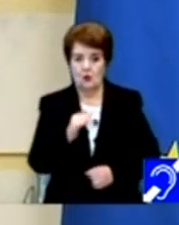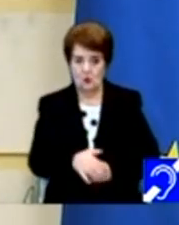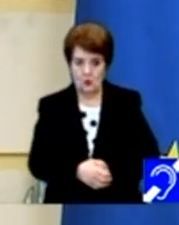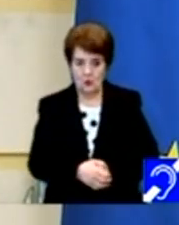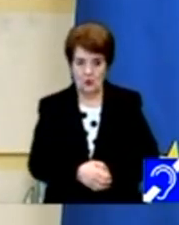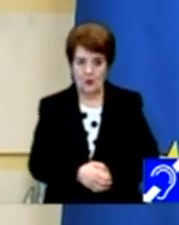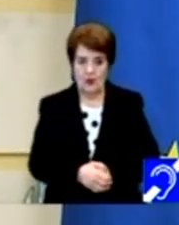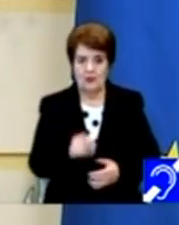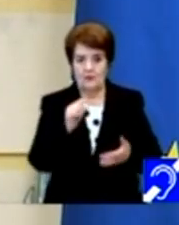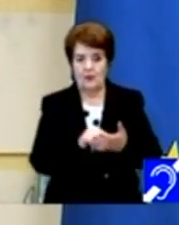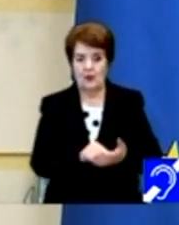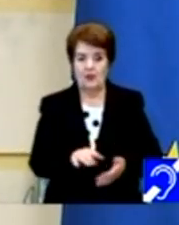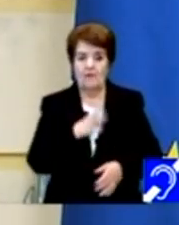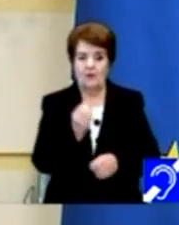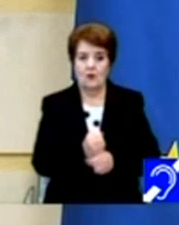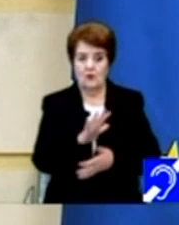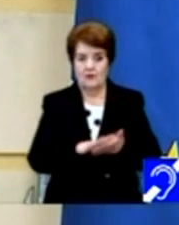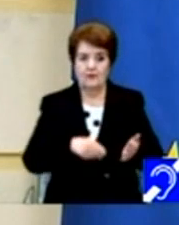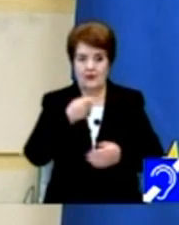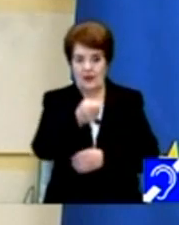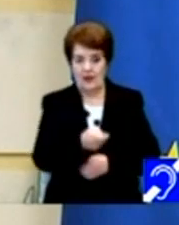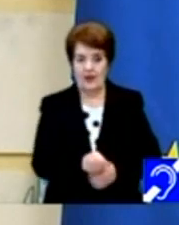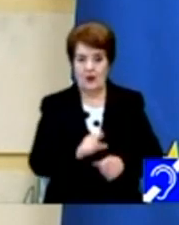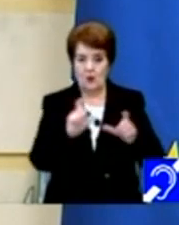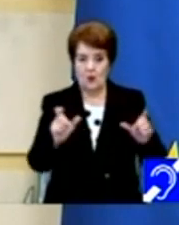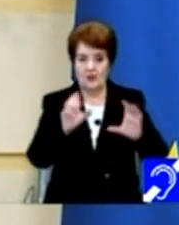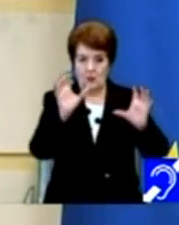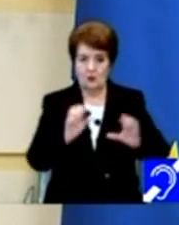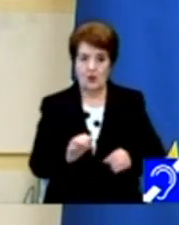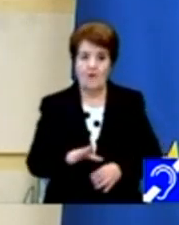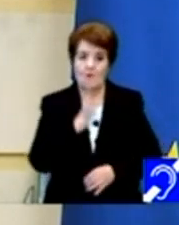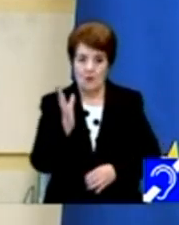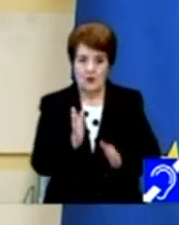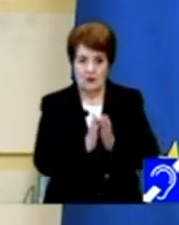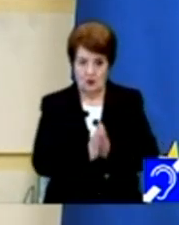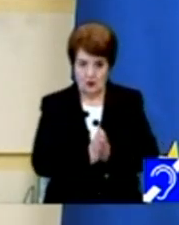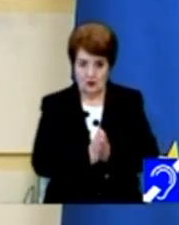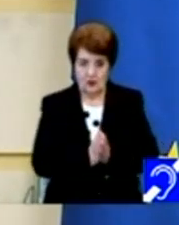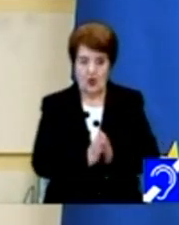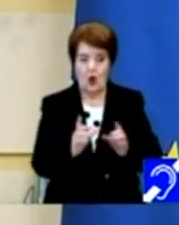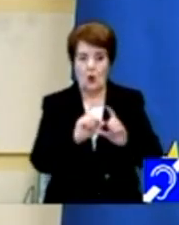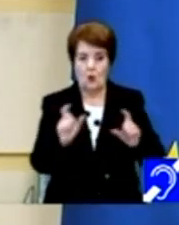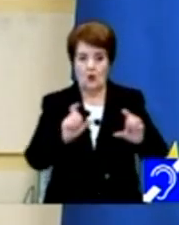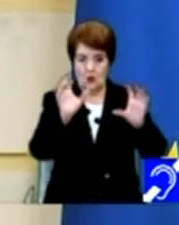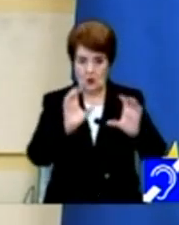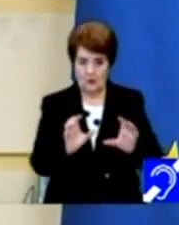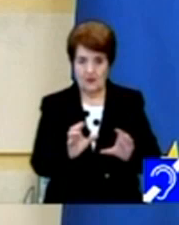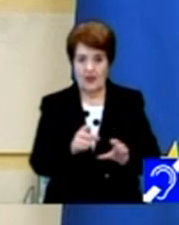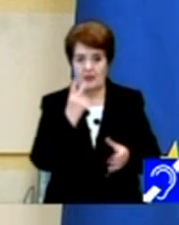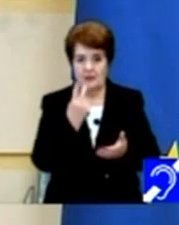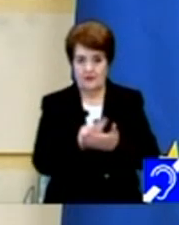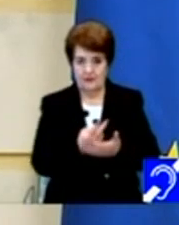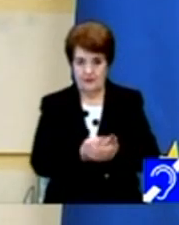depune demers sesizare la Curtea Constituțională, unde vom solicita cursei constituționale să constate